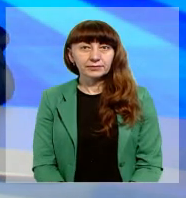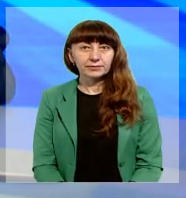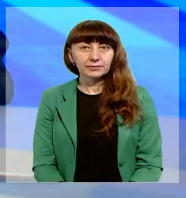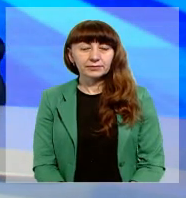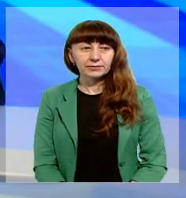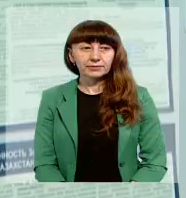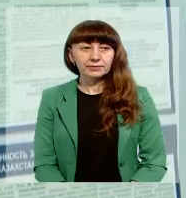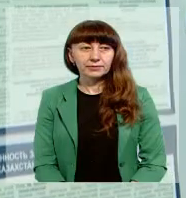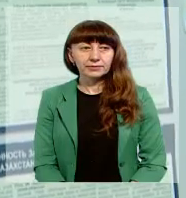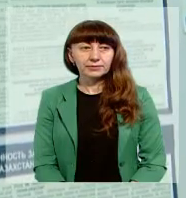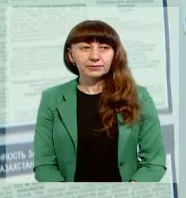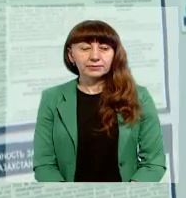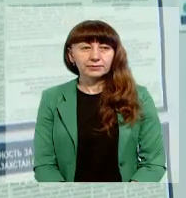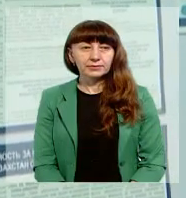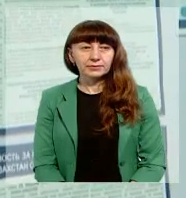комиссий.